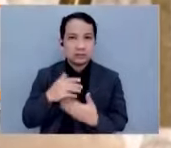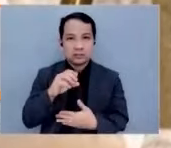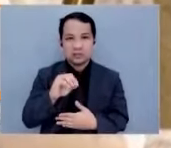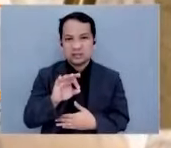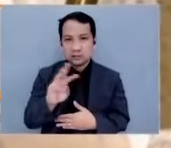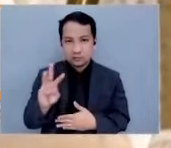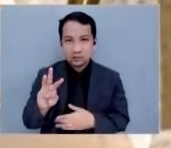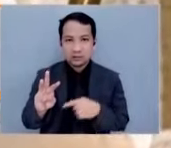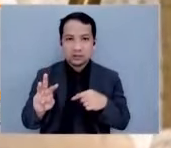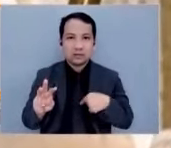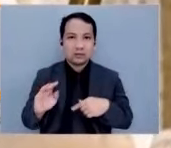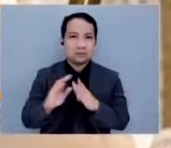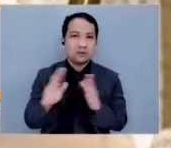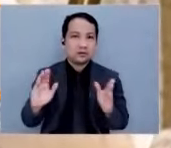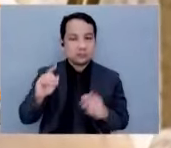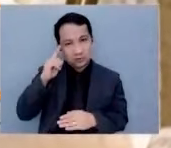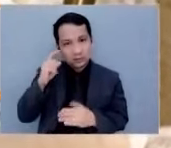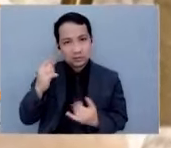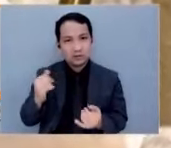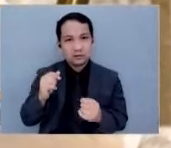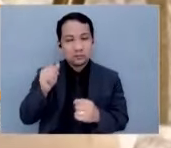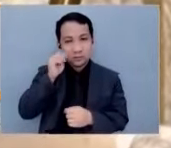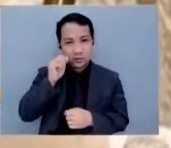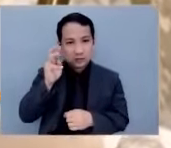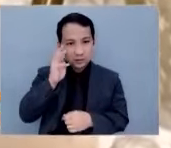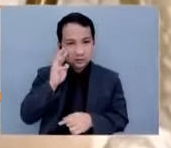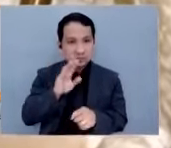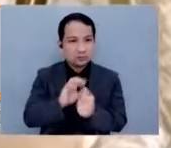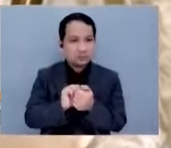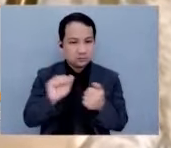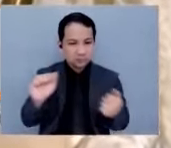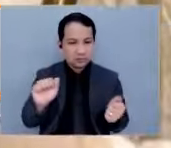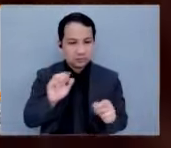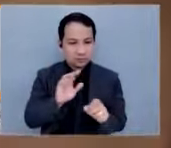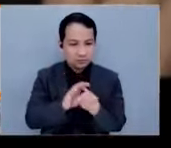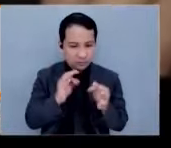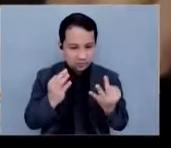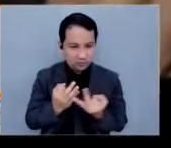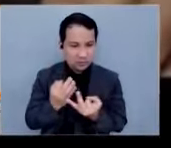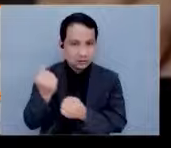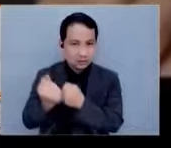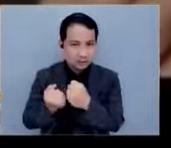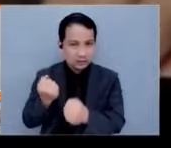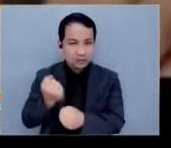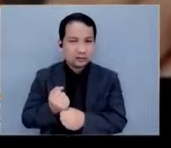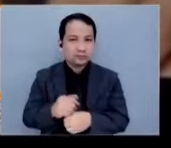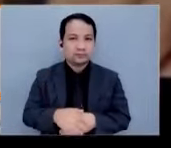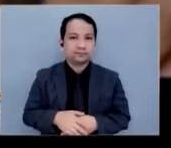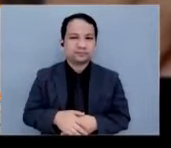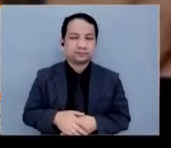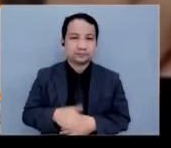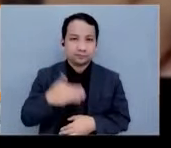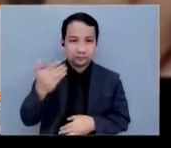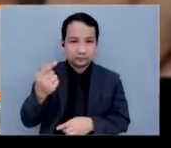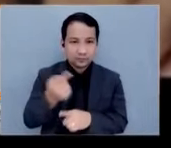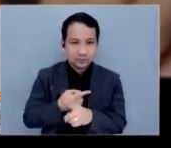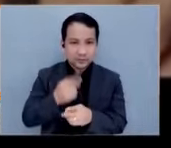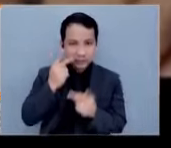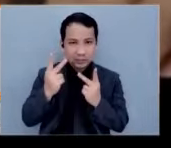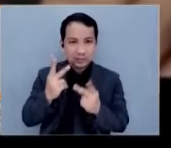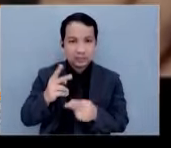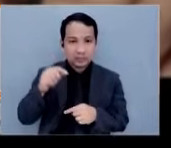big dreams, but they have to be away from family. They have to make a lot of sacrifice. Next month, bibisita si Win sa